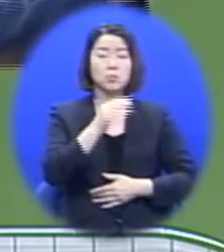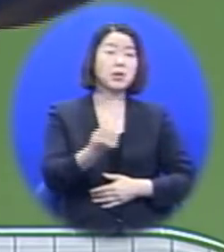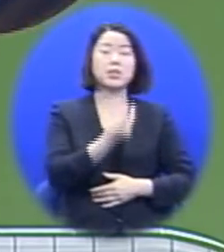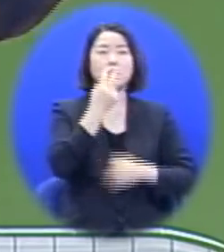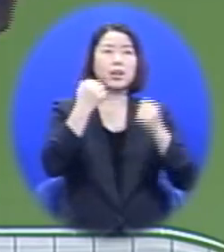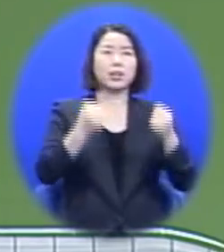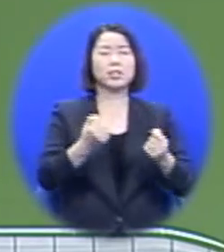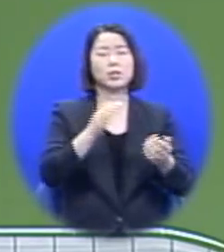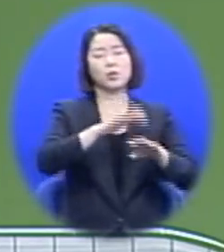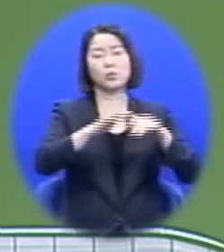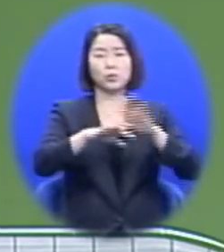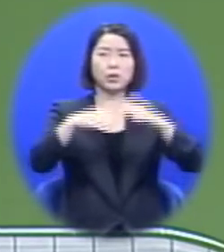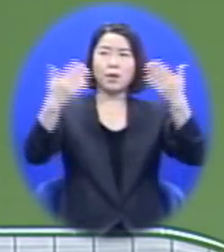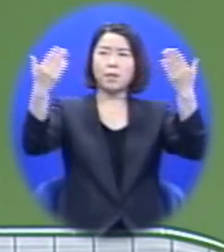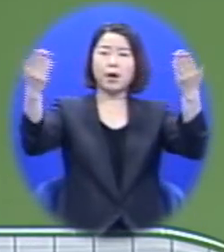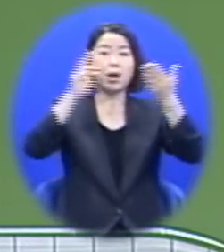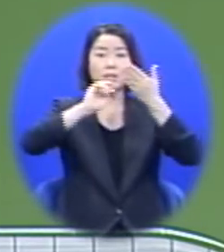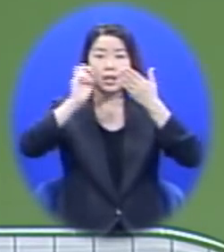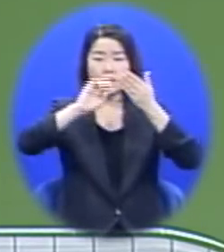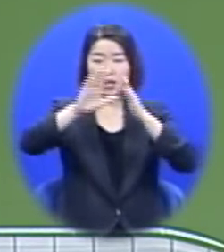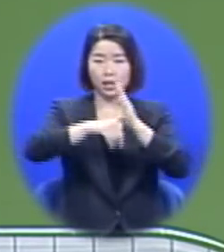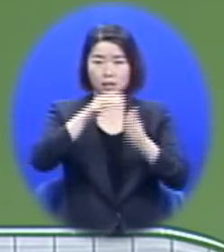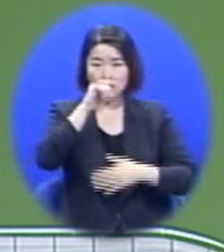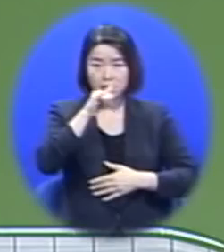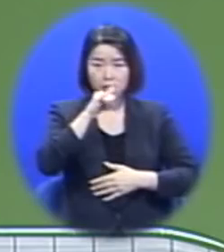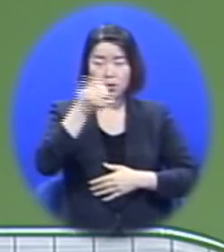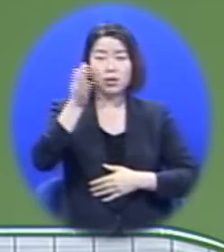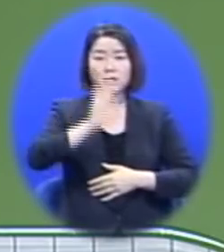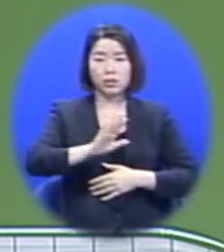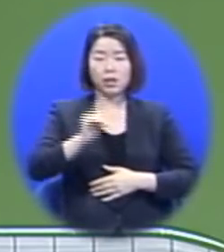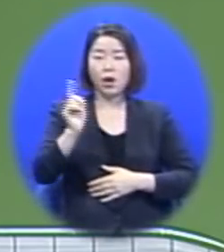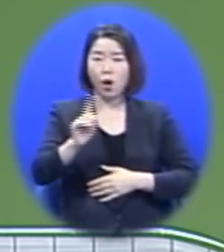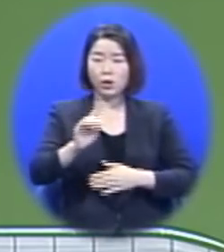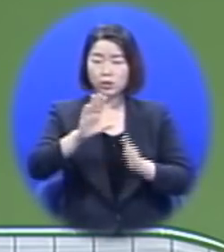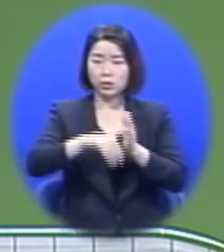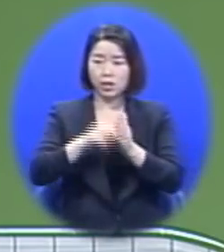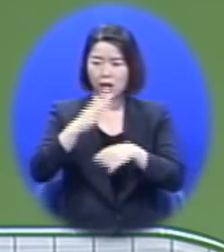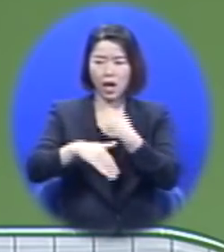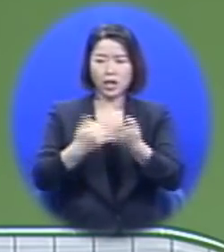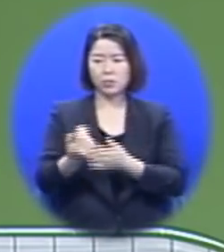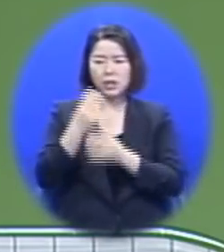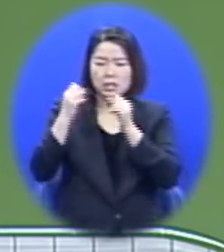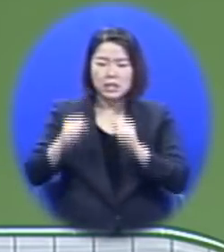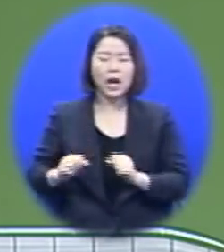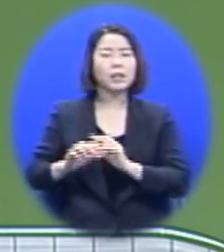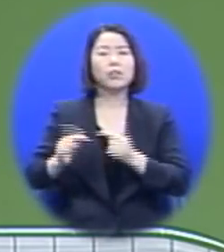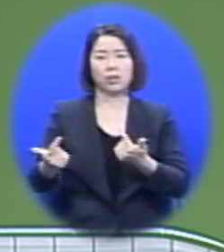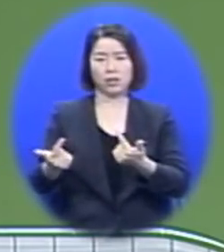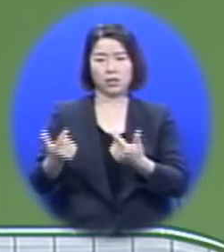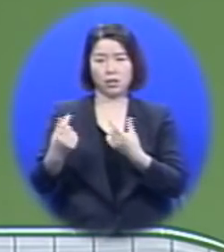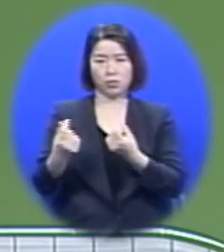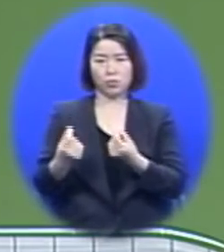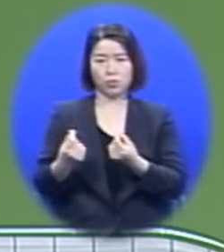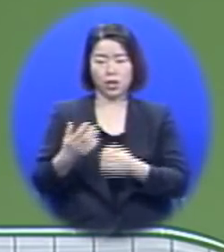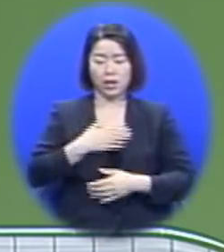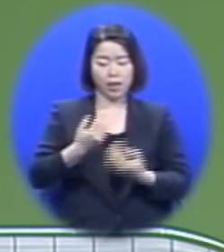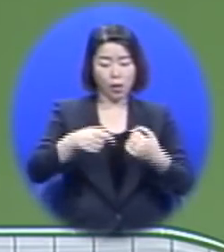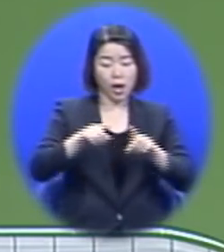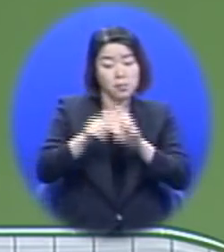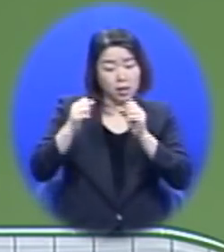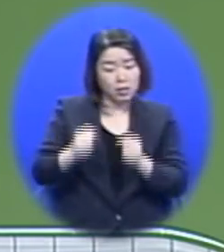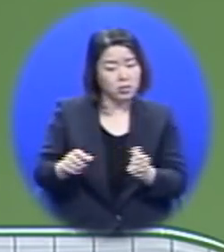살아계시다고 손을 들어 찬양할 때도 있지만, 어떤 때는 하나님은 안 계신 것 같다고, 하나님은 진짜 나와 같이 계신지